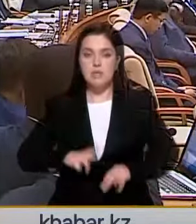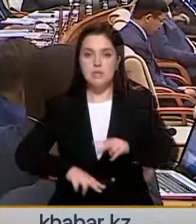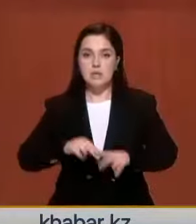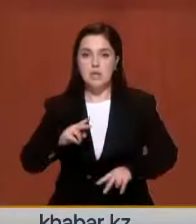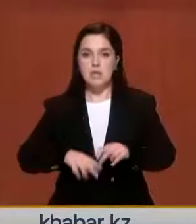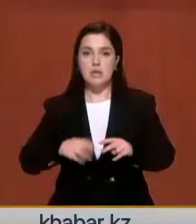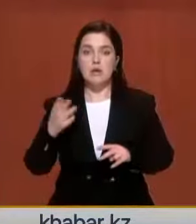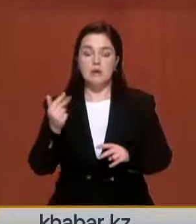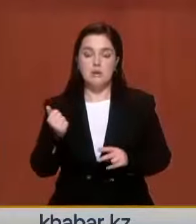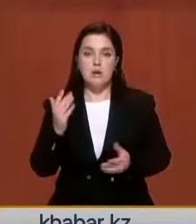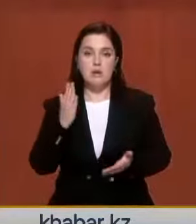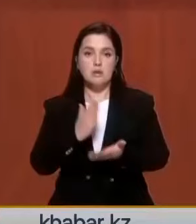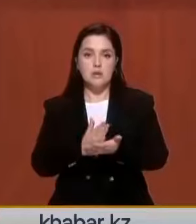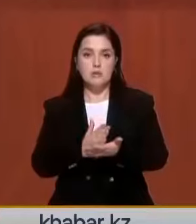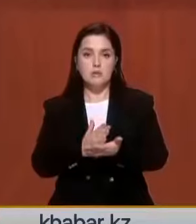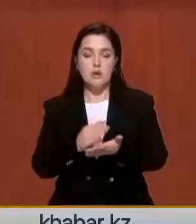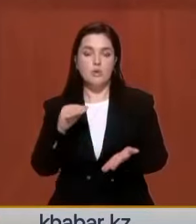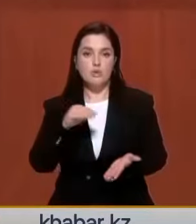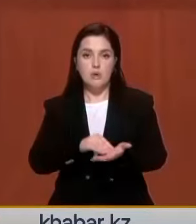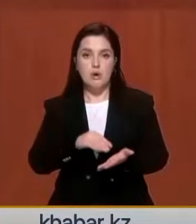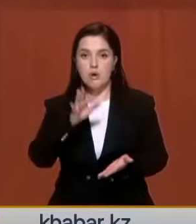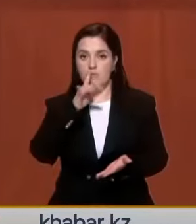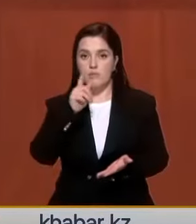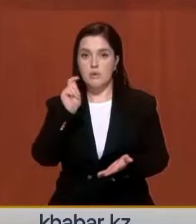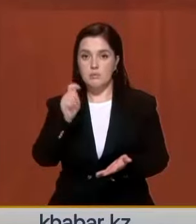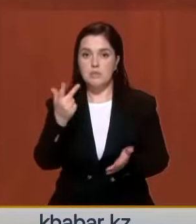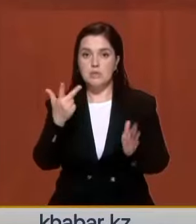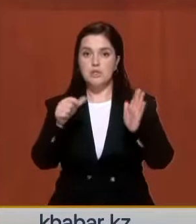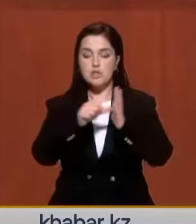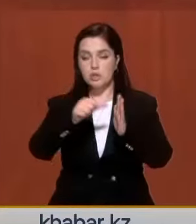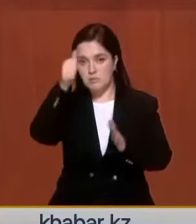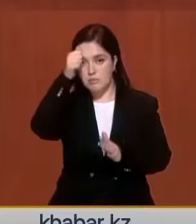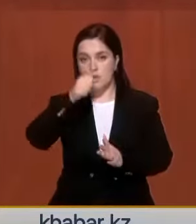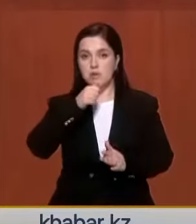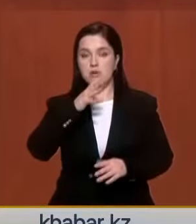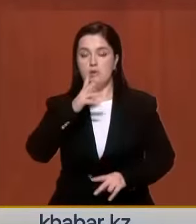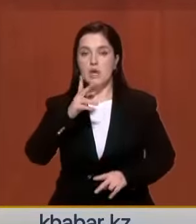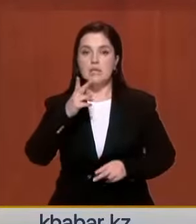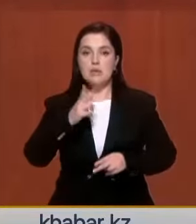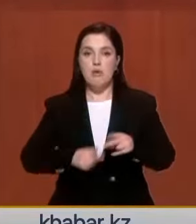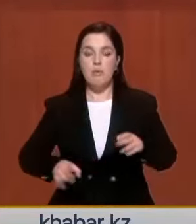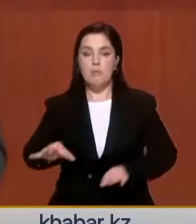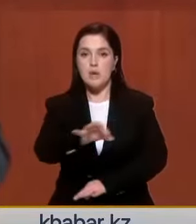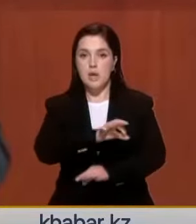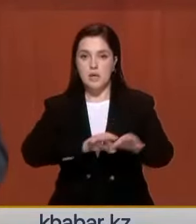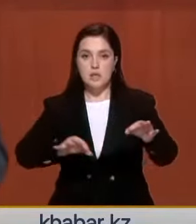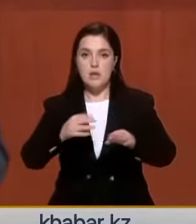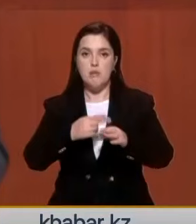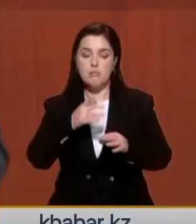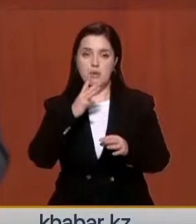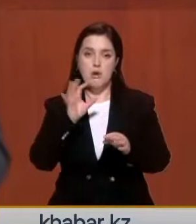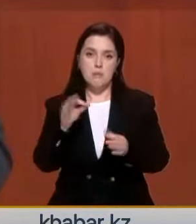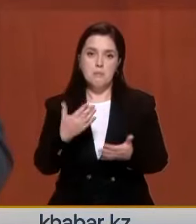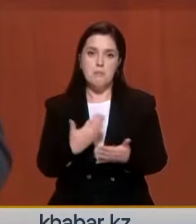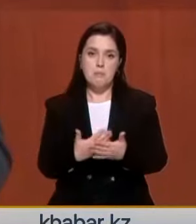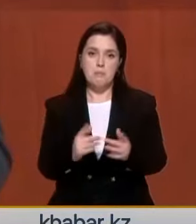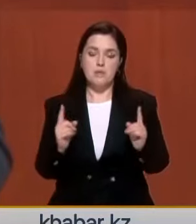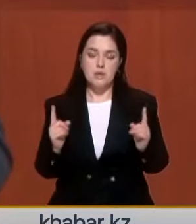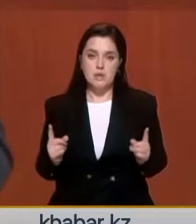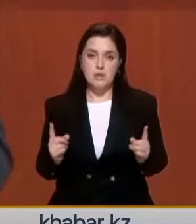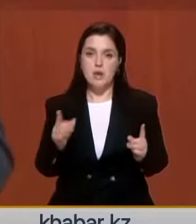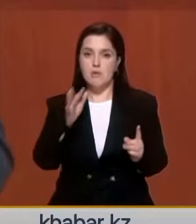есть установленные сроки строительства то есть 36 месяцев с момента завершения проектирования то есть мы говорим диапазон то есть с